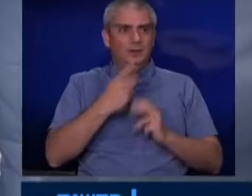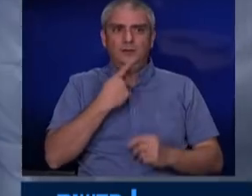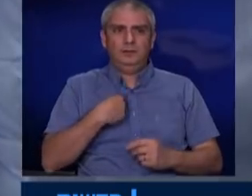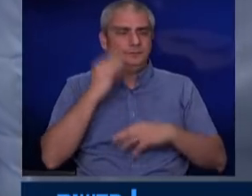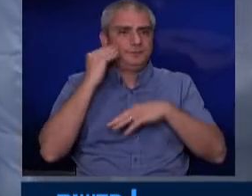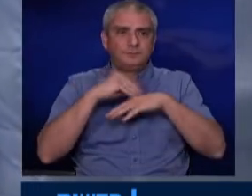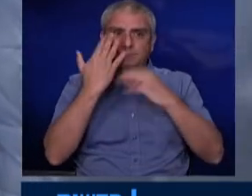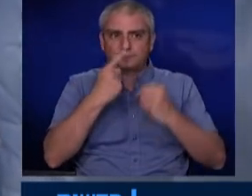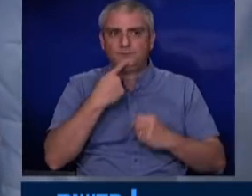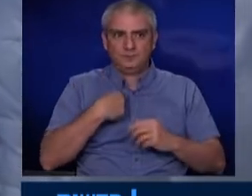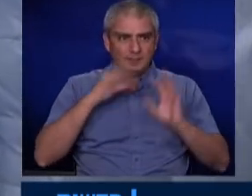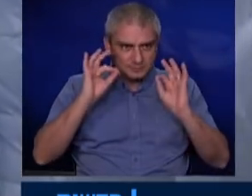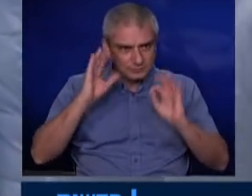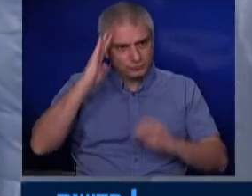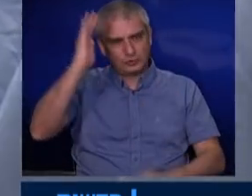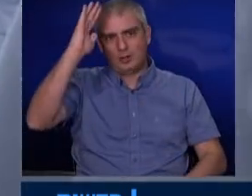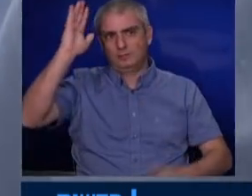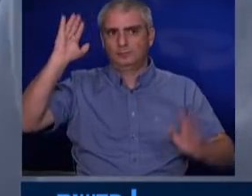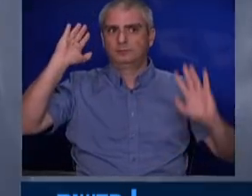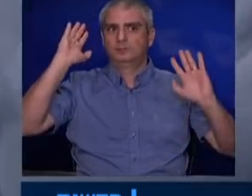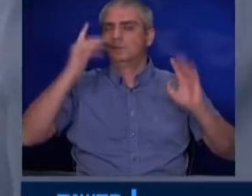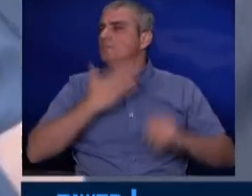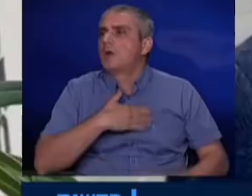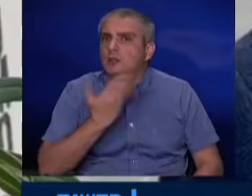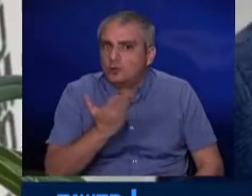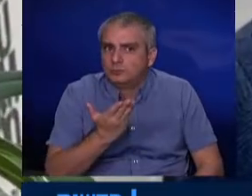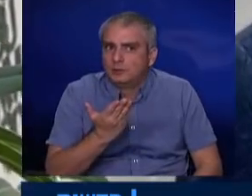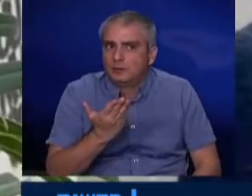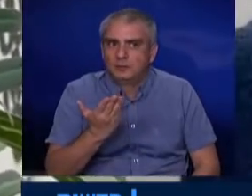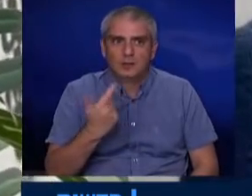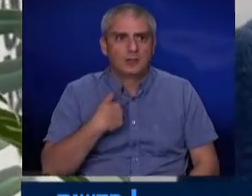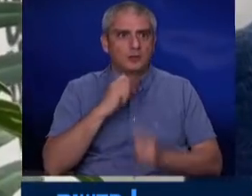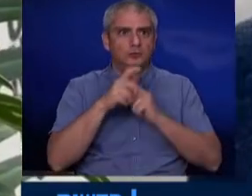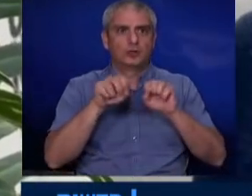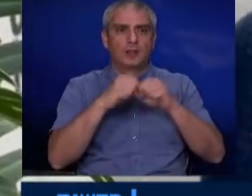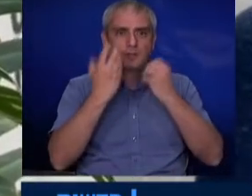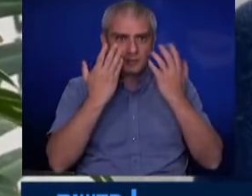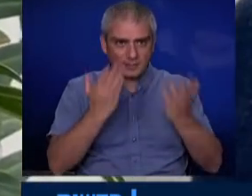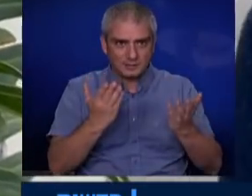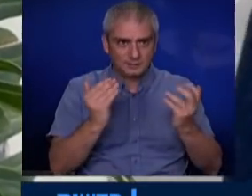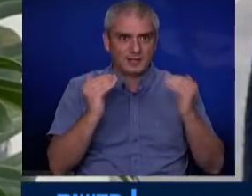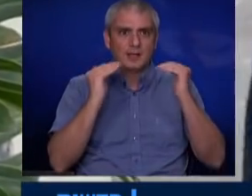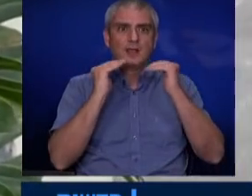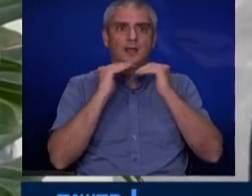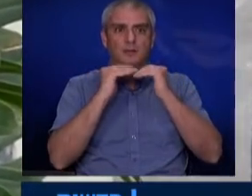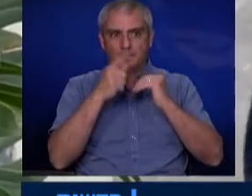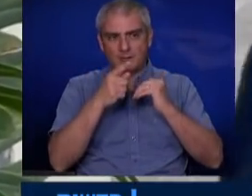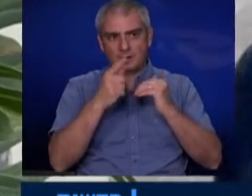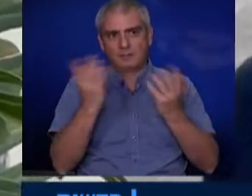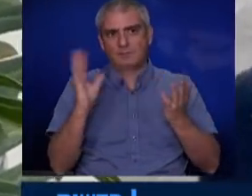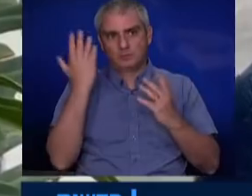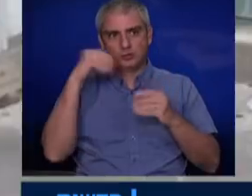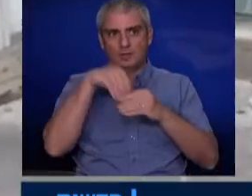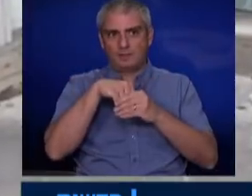את המספר, הוא אמר לי, בסדר, שם אני צריך. הוא אמר, נדר, מה אתה רוצה? אנחנו נשלם את הנזק בהתאם למה שהיה